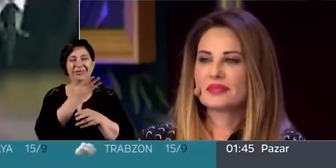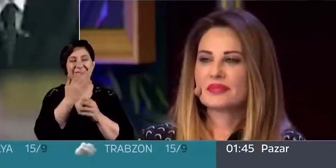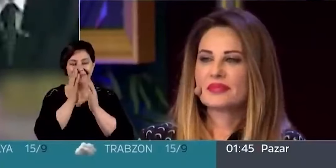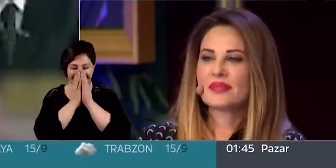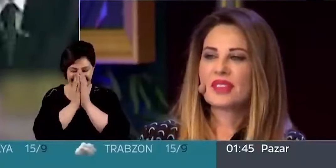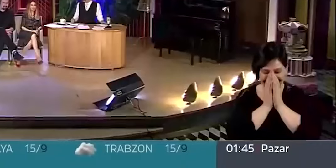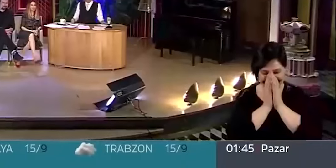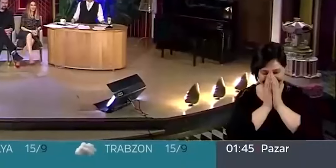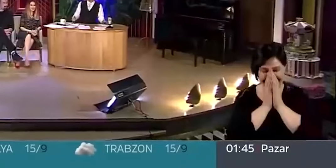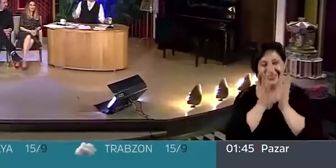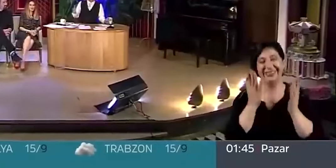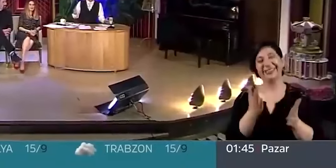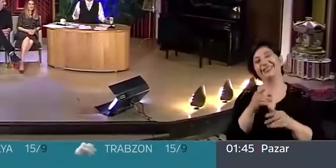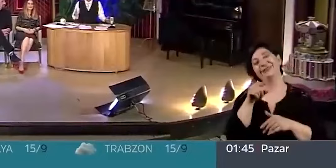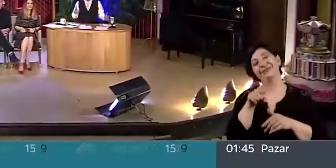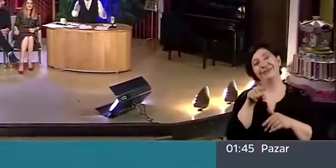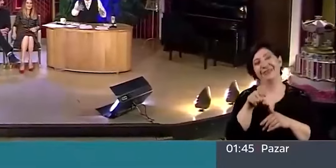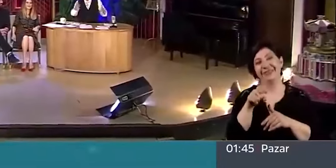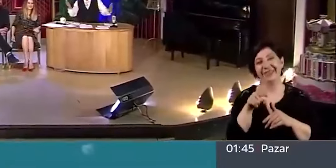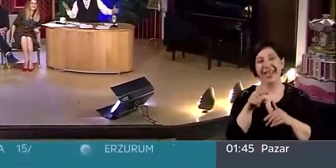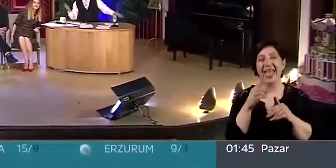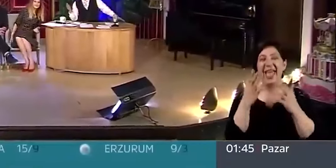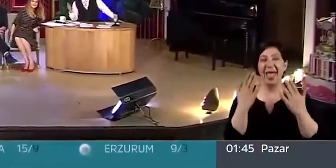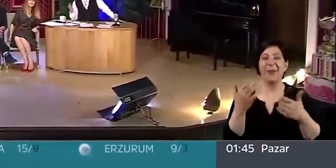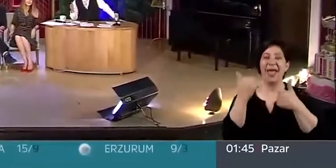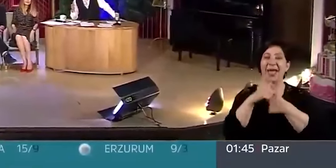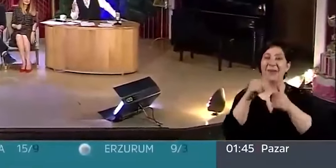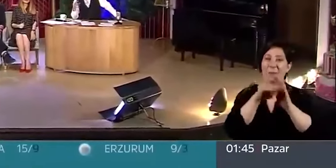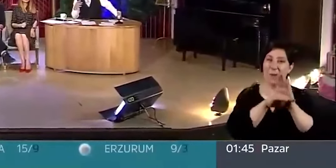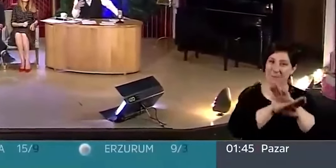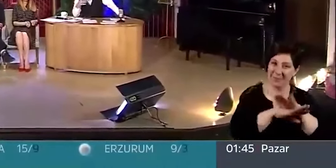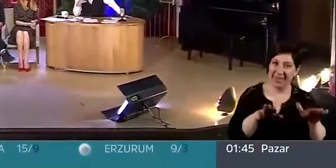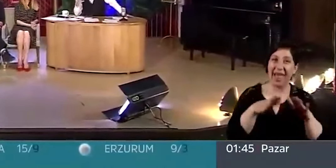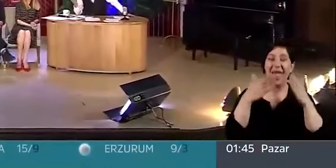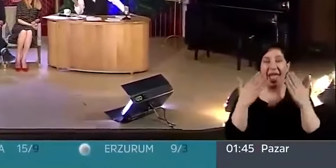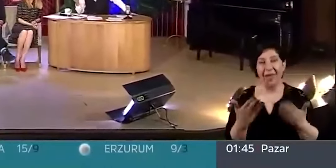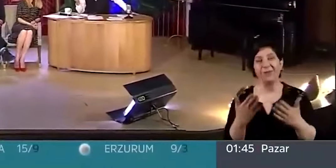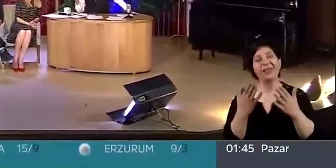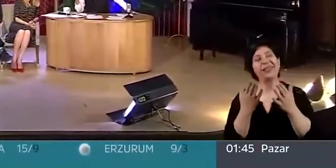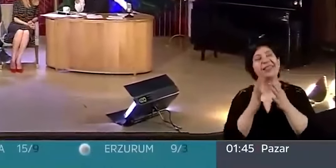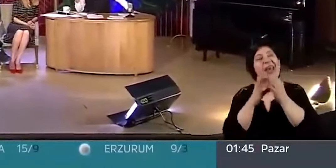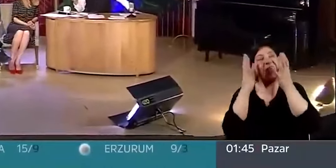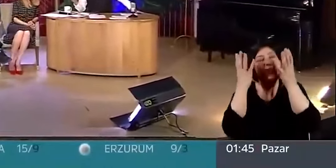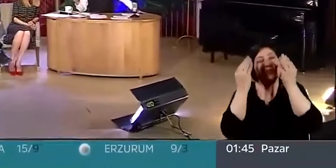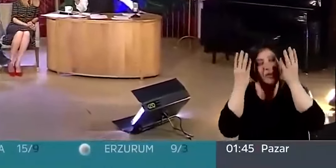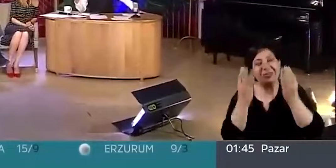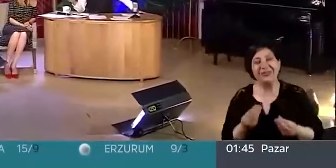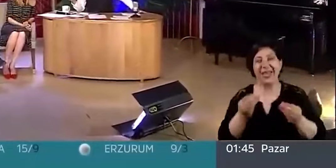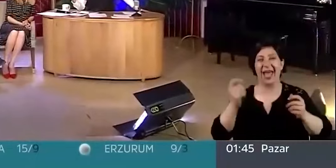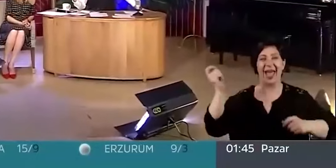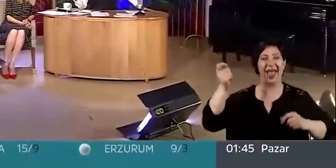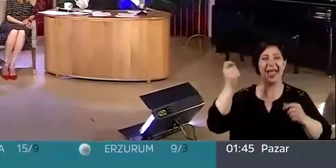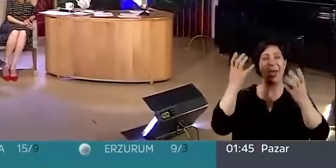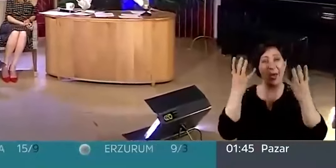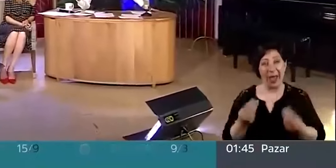Dur. Ya işte bu hem evlilik programları bitti hem de ne olursa olsun halaya duran